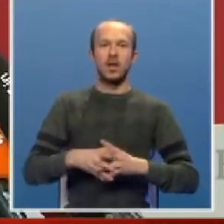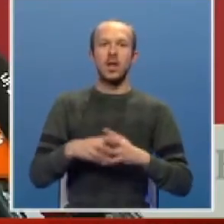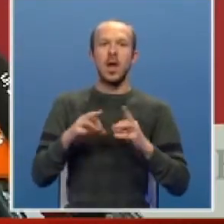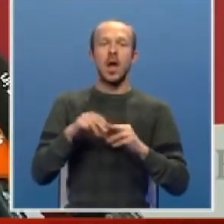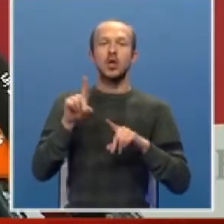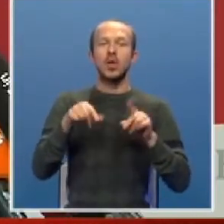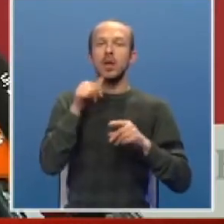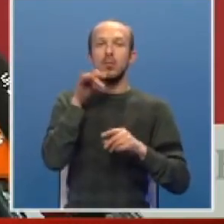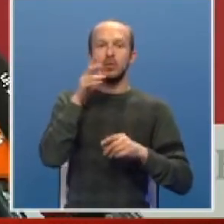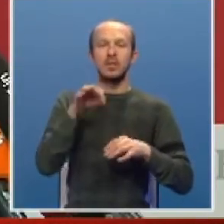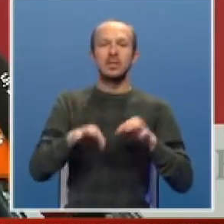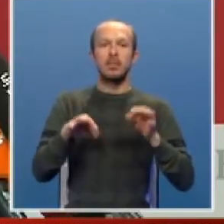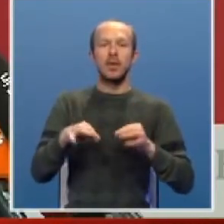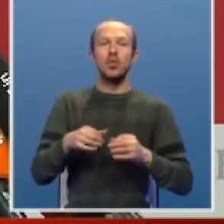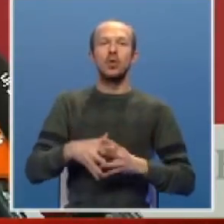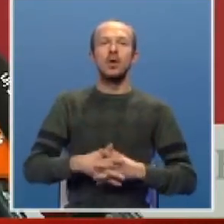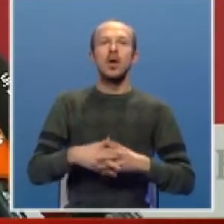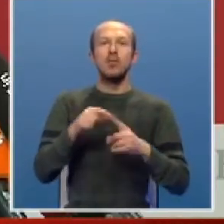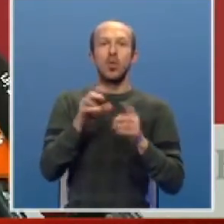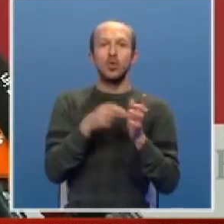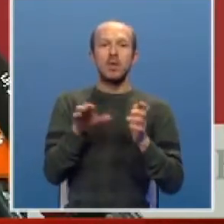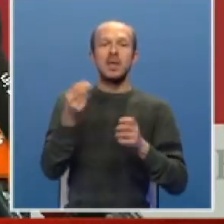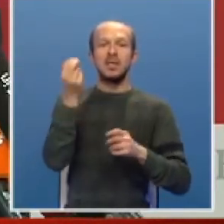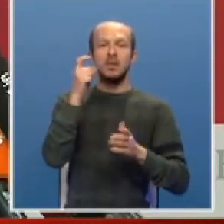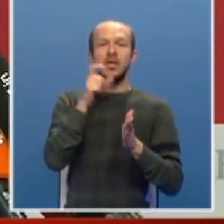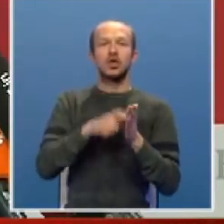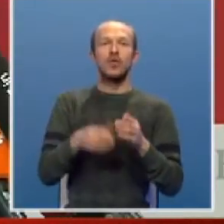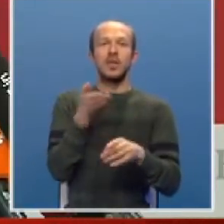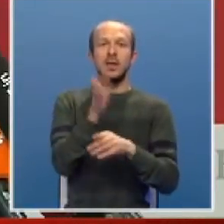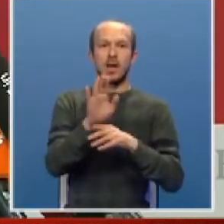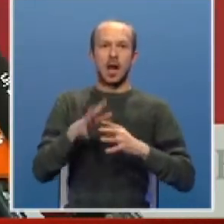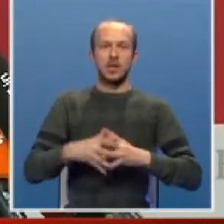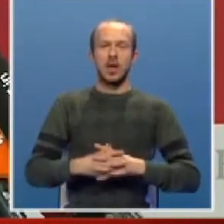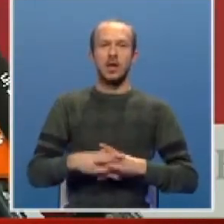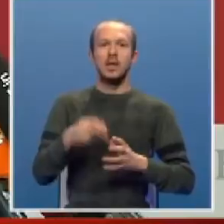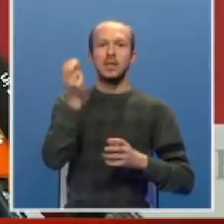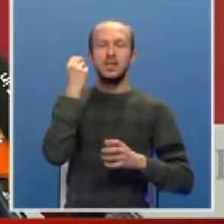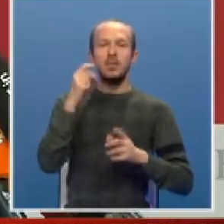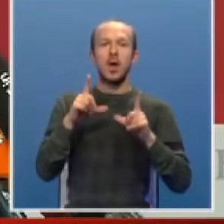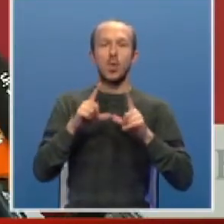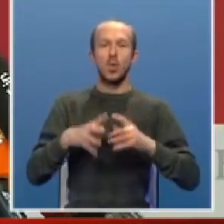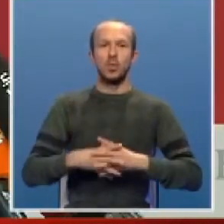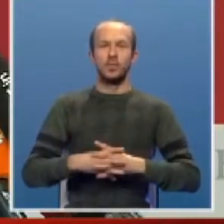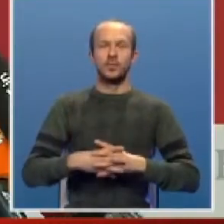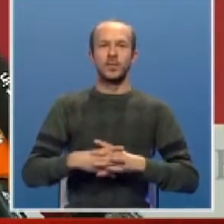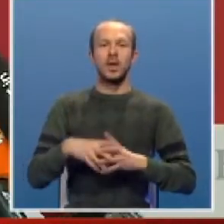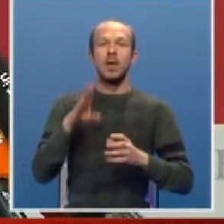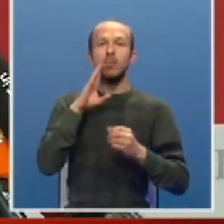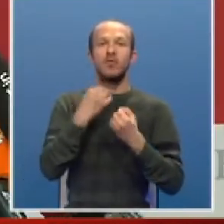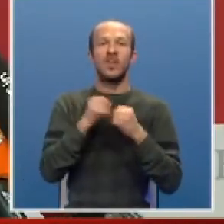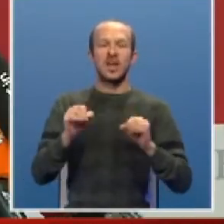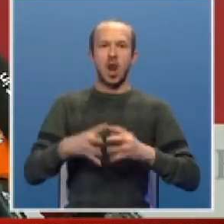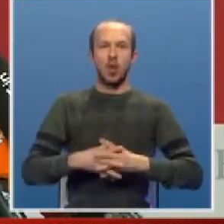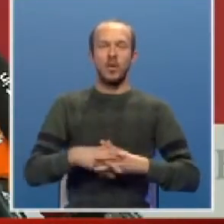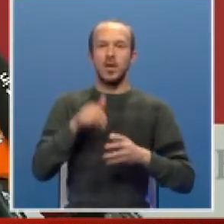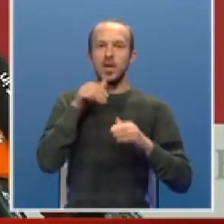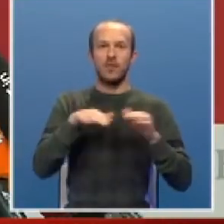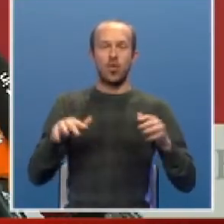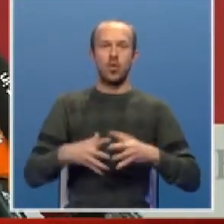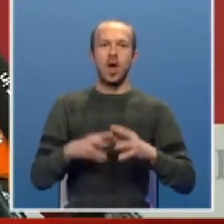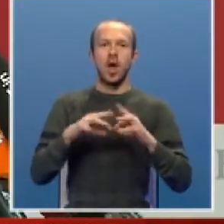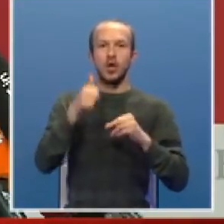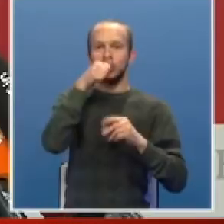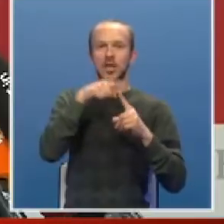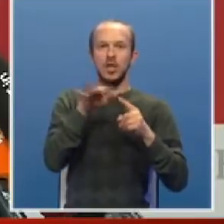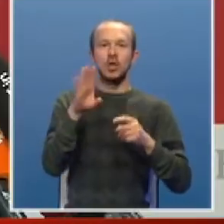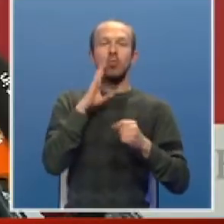donekle i muslimani, da izaberu podobne Srbe za članove delegata Srba u federalnom i nivou. A što se